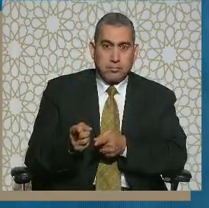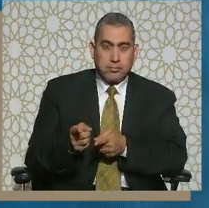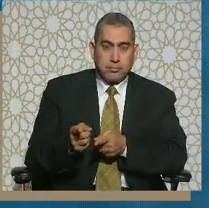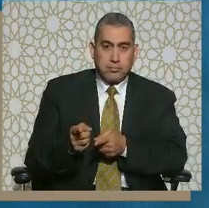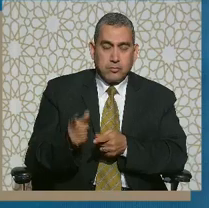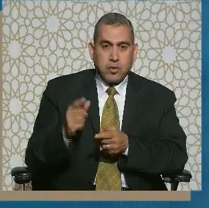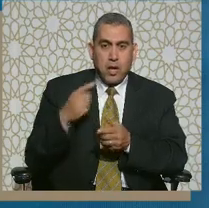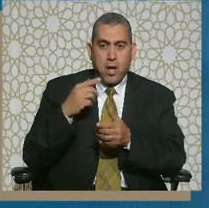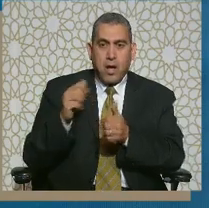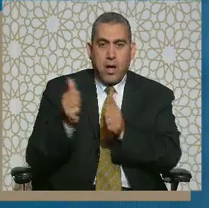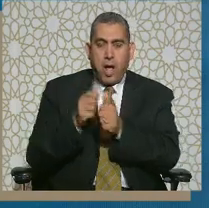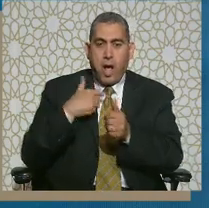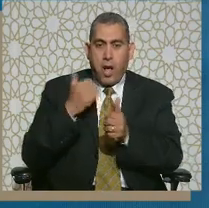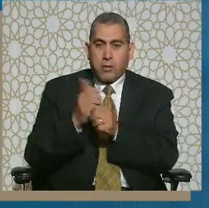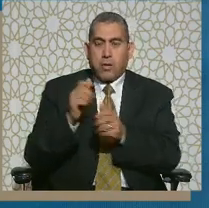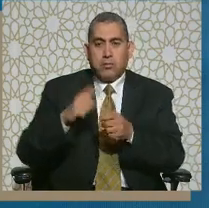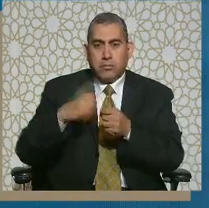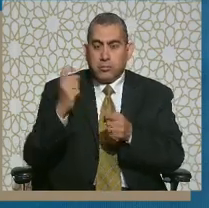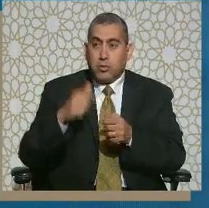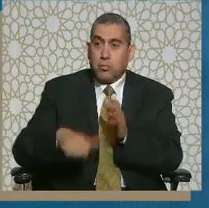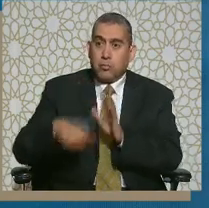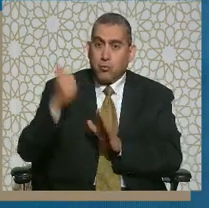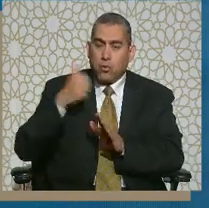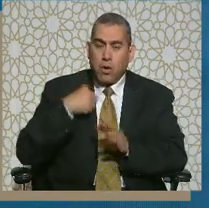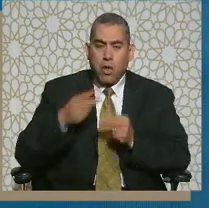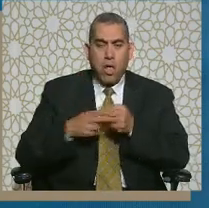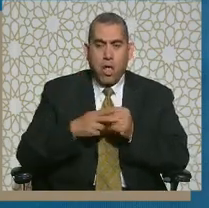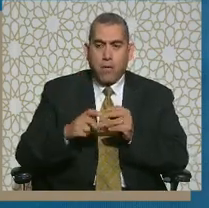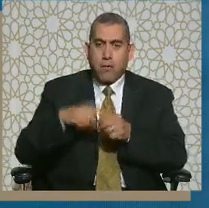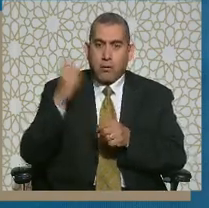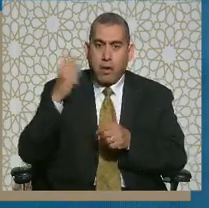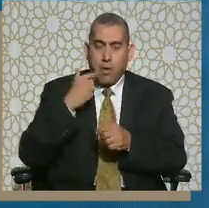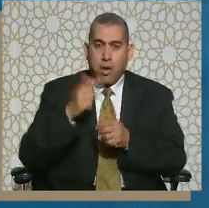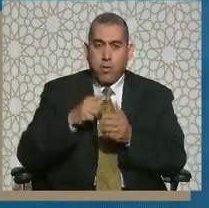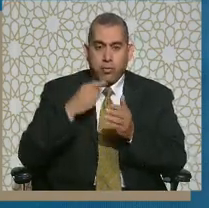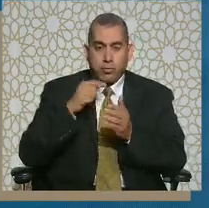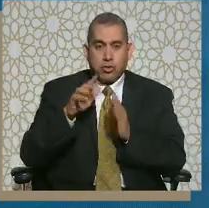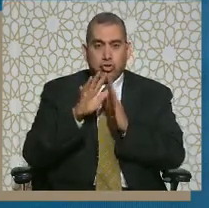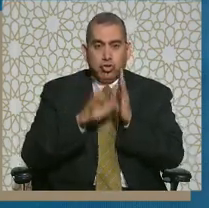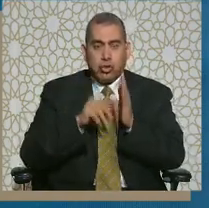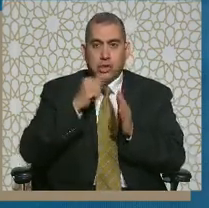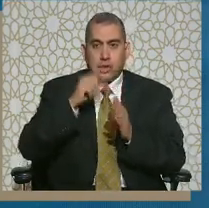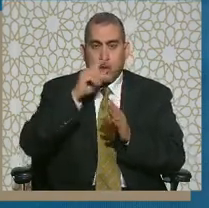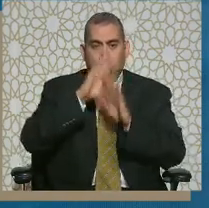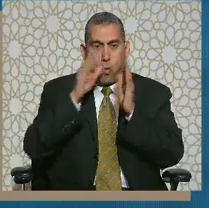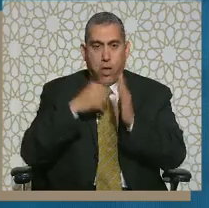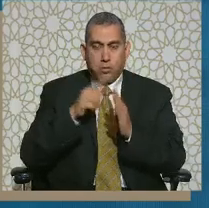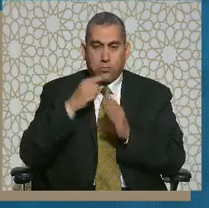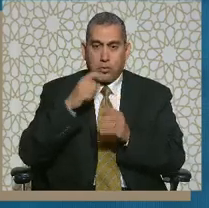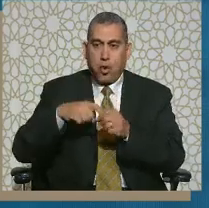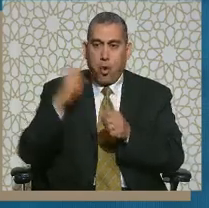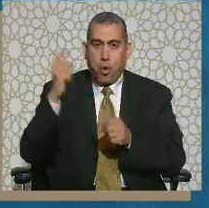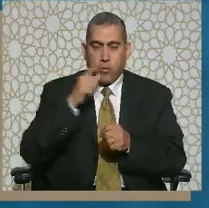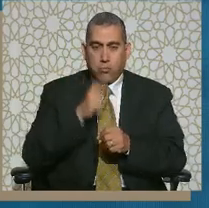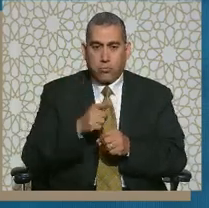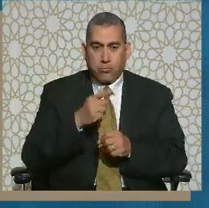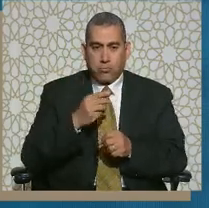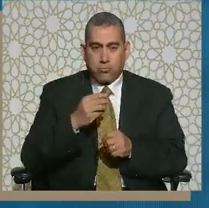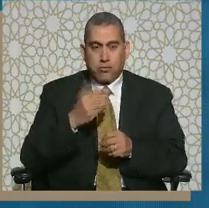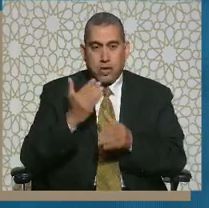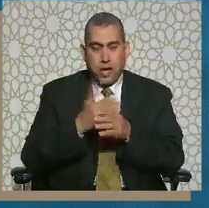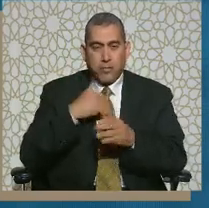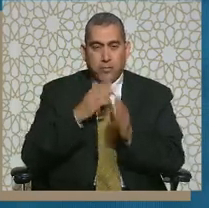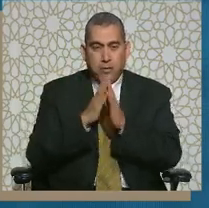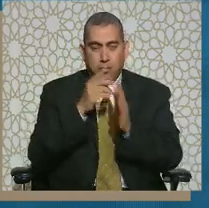الخلع وللاسف طبعا كسبتها وانا رافض الكلام ده كله ان الكلام ده مخالف للشرائع السماويه طيب معلش بس خلينا